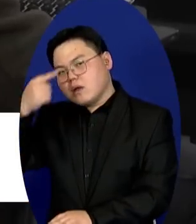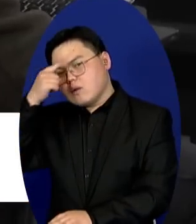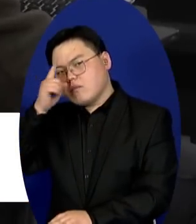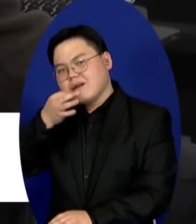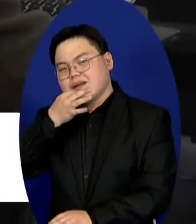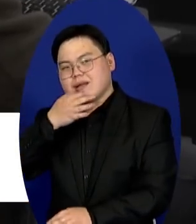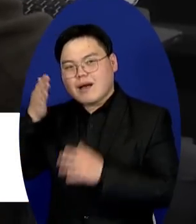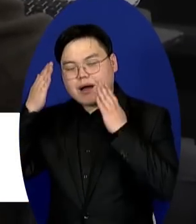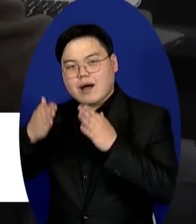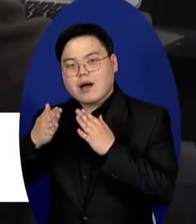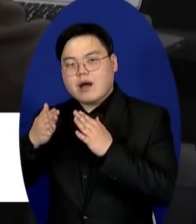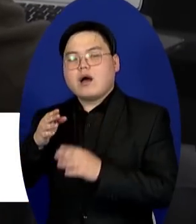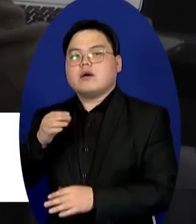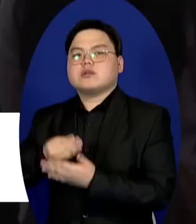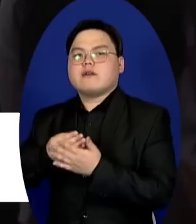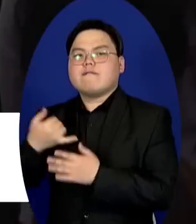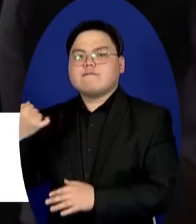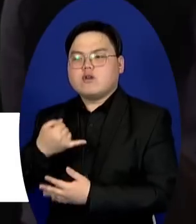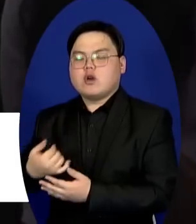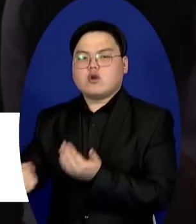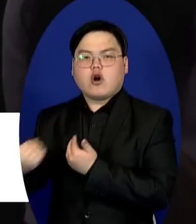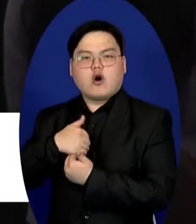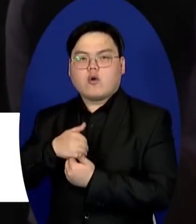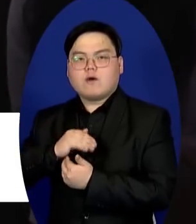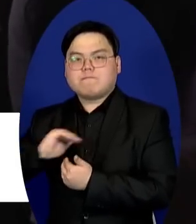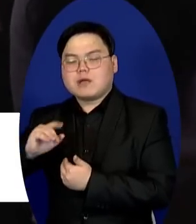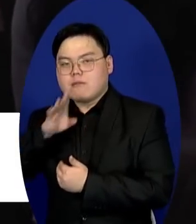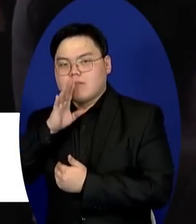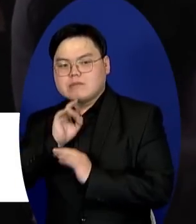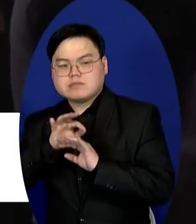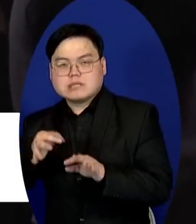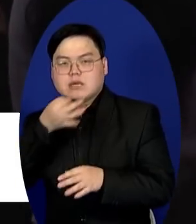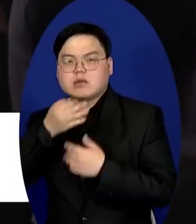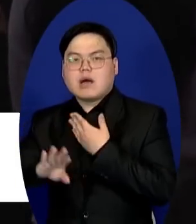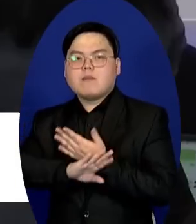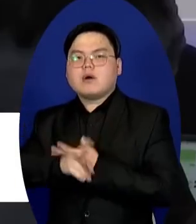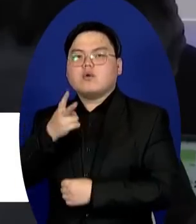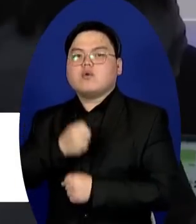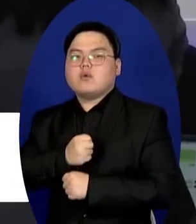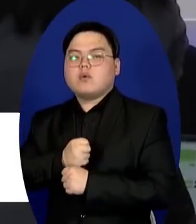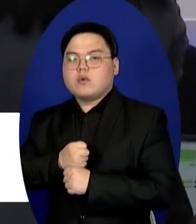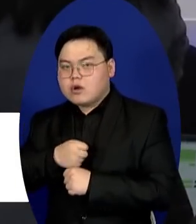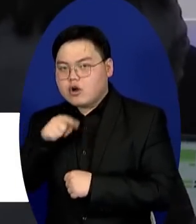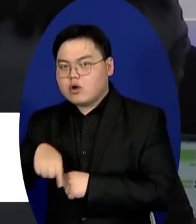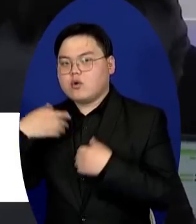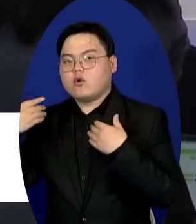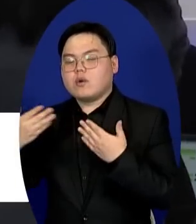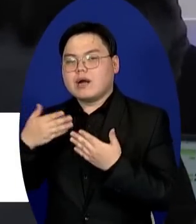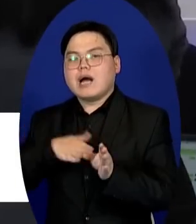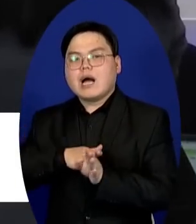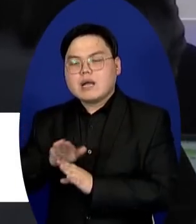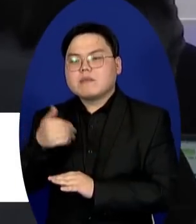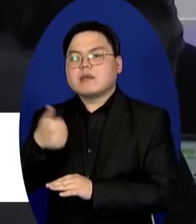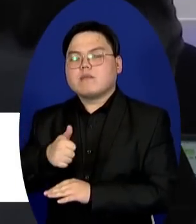энэ тэргүүн тавьж гаднаас вирус орж ирэх, дотоодын халдвар газар авахаас сэргийлэх өргөн стратеги үргэлжлүүлэхэ өнөөдрийн хурлын үеэр албаны